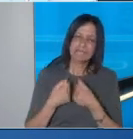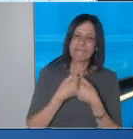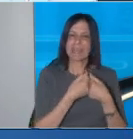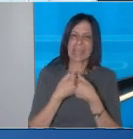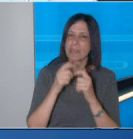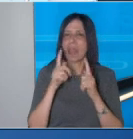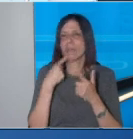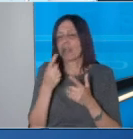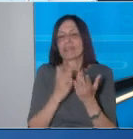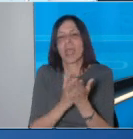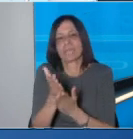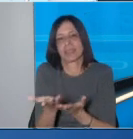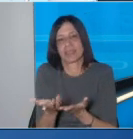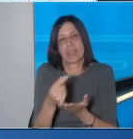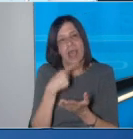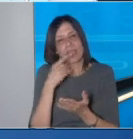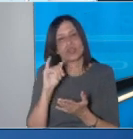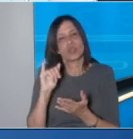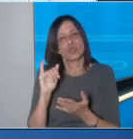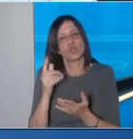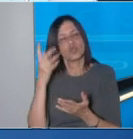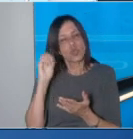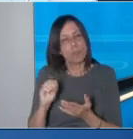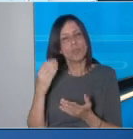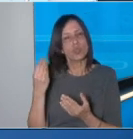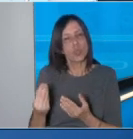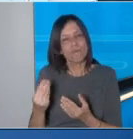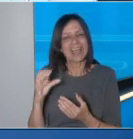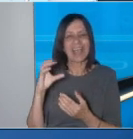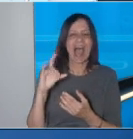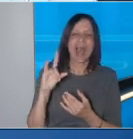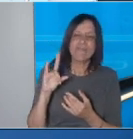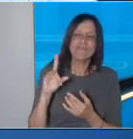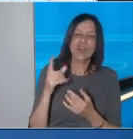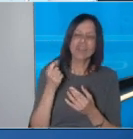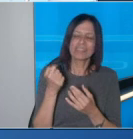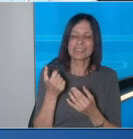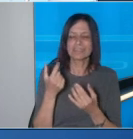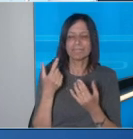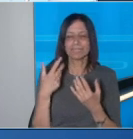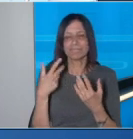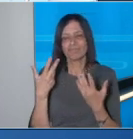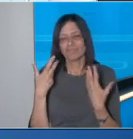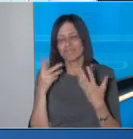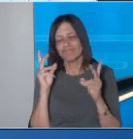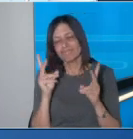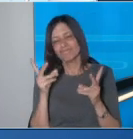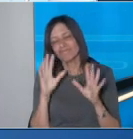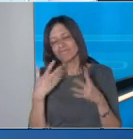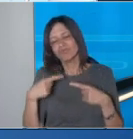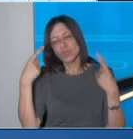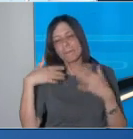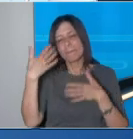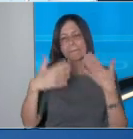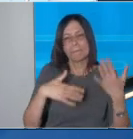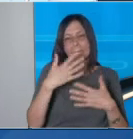מאתגרים. למה לא להגיד את האמת? להגיד שיום טוב קלפון, הוא היה קצת הבטן הרכה של עשייה, ויכול להיות שבעוד ביום מן הימים היה אפשר להעביר